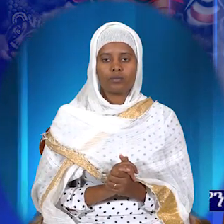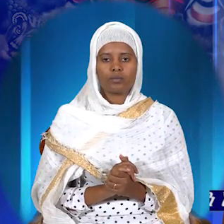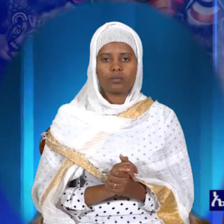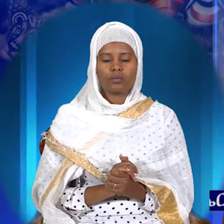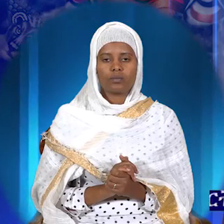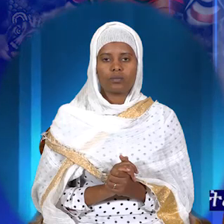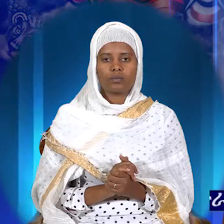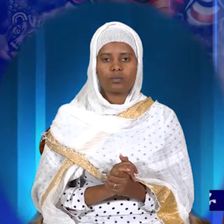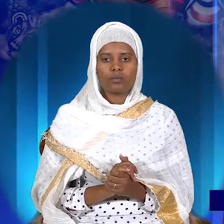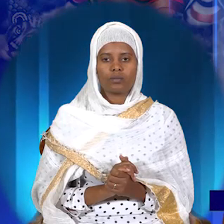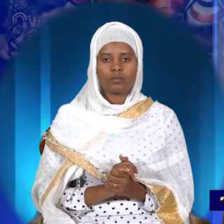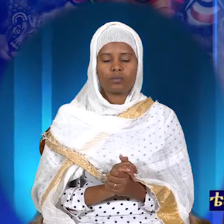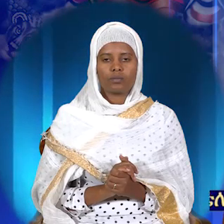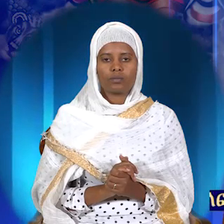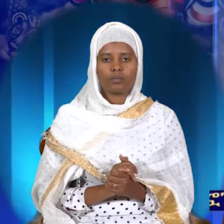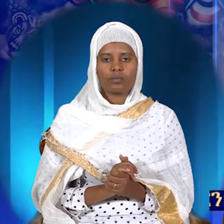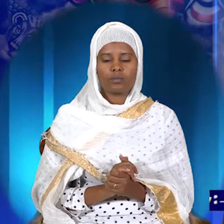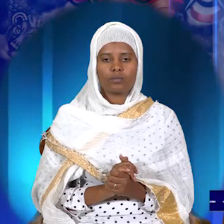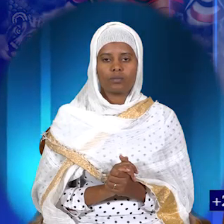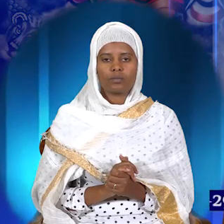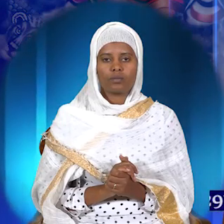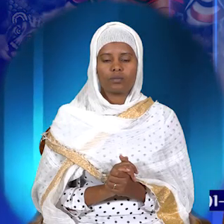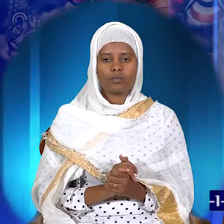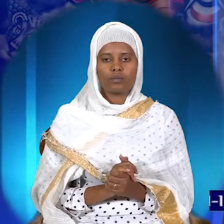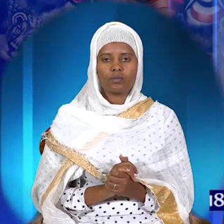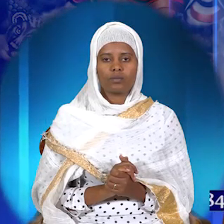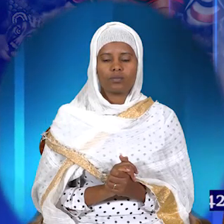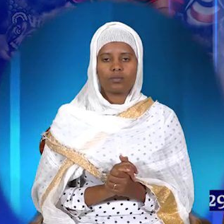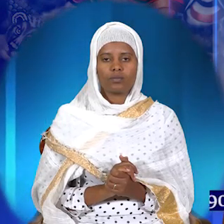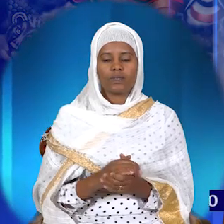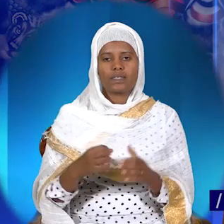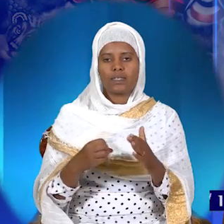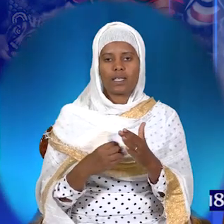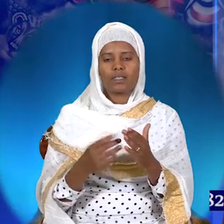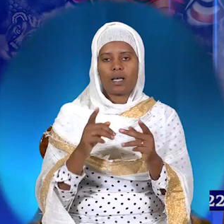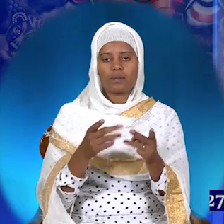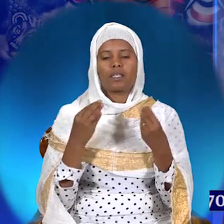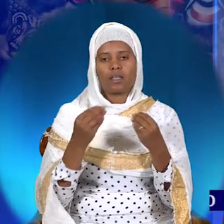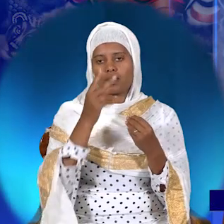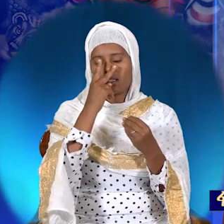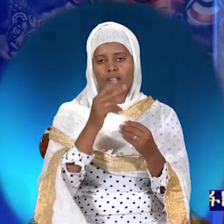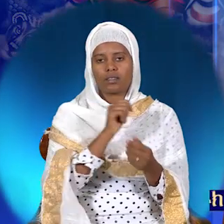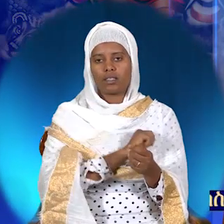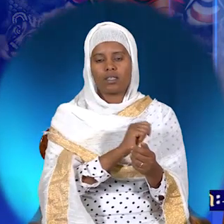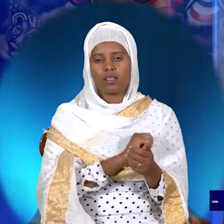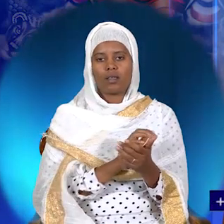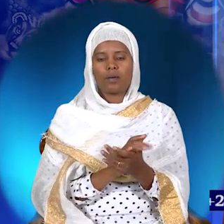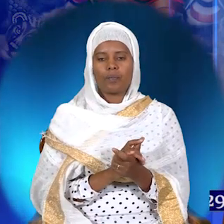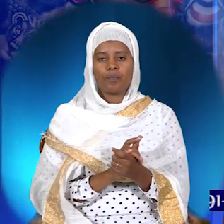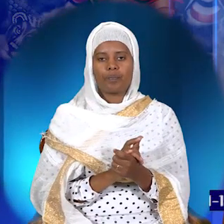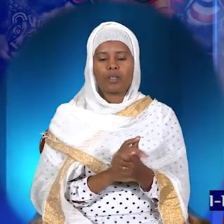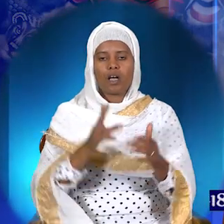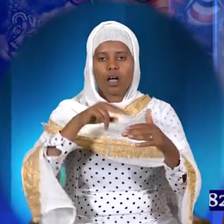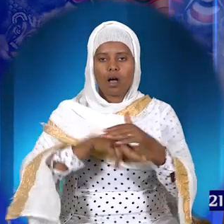عصرت حدا كابشو مونتا كابشو عتا سقابشو مونتا بخمز ملك عزي قليسو وقالو سلازي عبزي انتاينا كن رئيس انيحنا